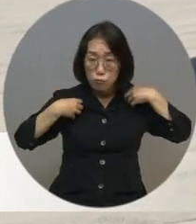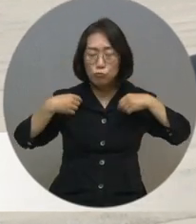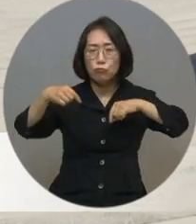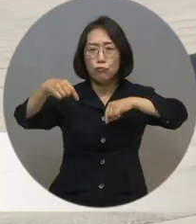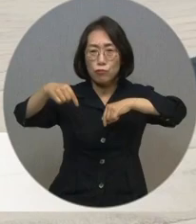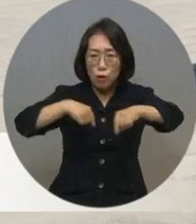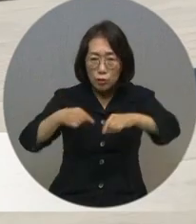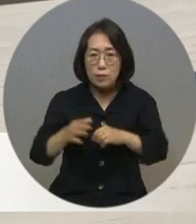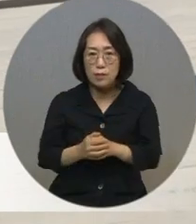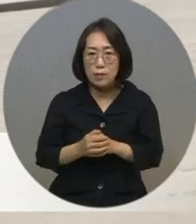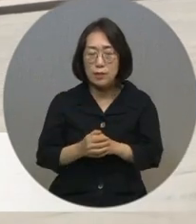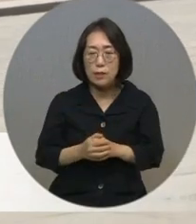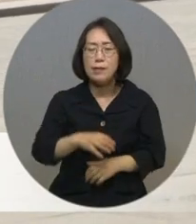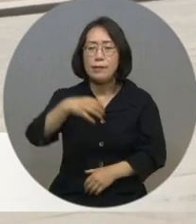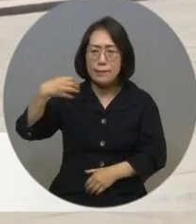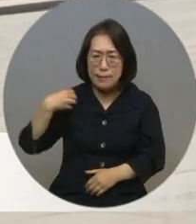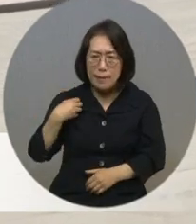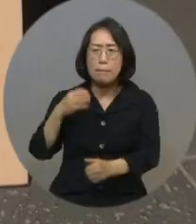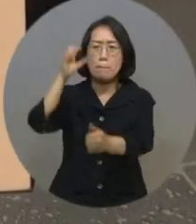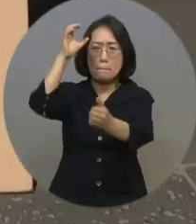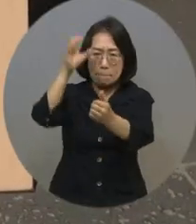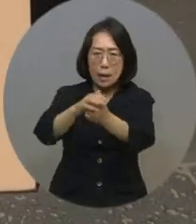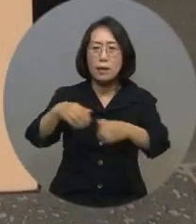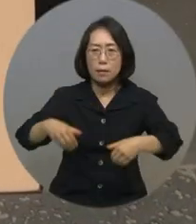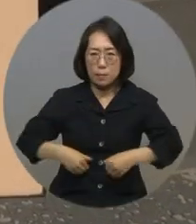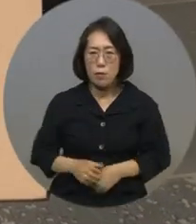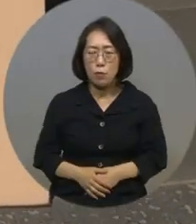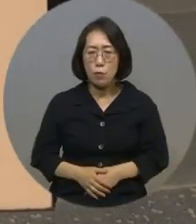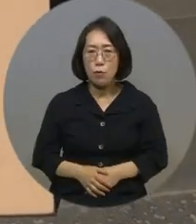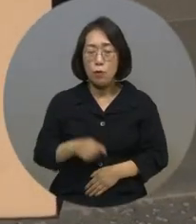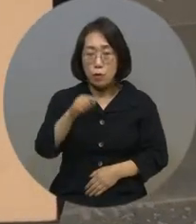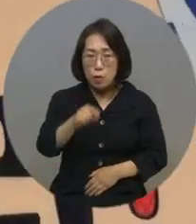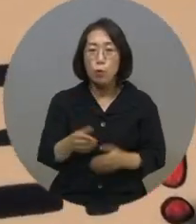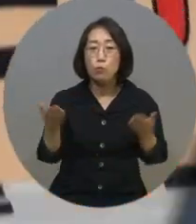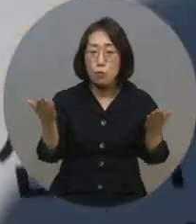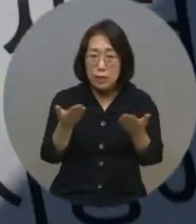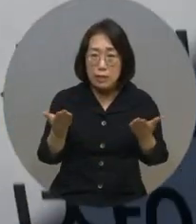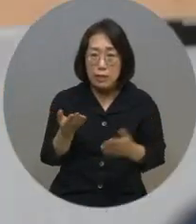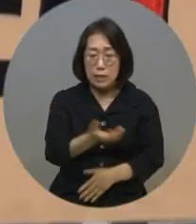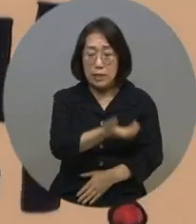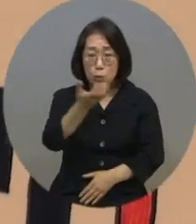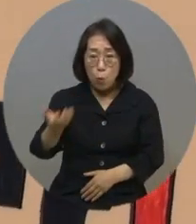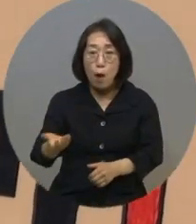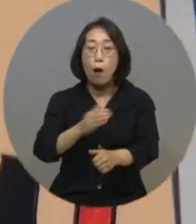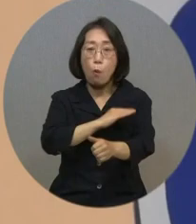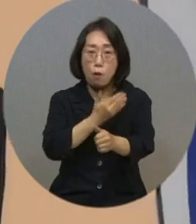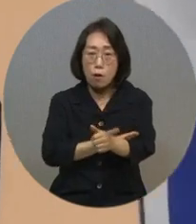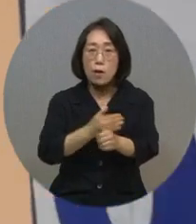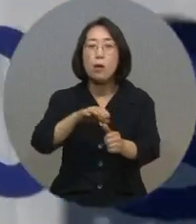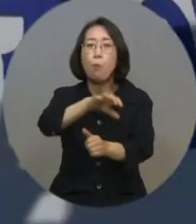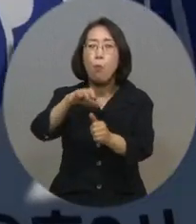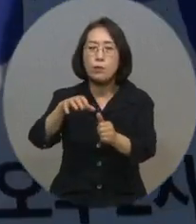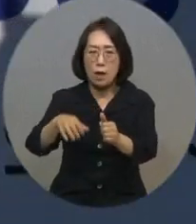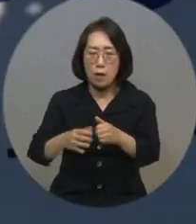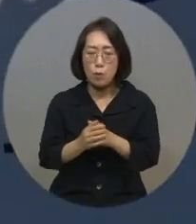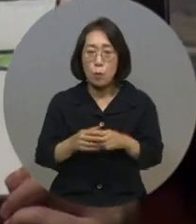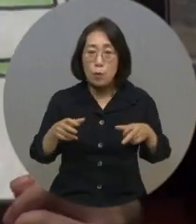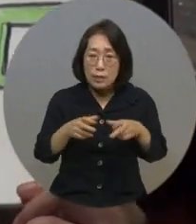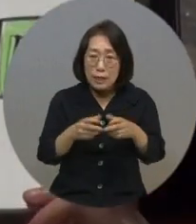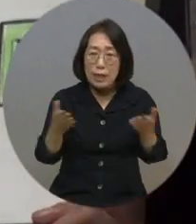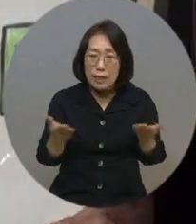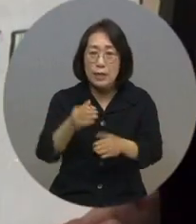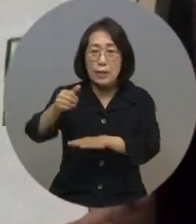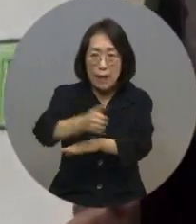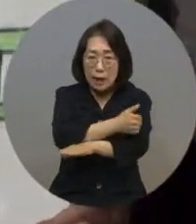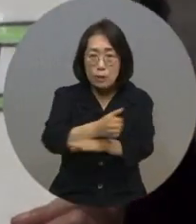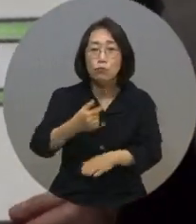정부가 책임질 때입니다. 이것도 노동이다. 이동할 권리 보장, 일자리 보장, 장애인도 출근하고 싶다